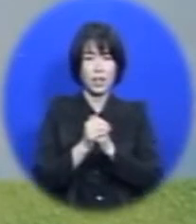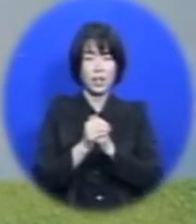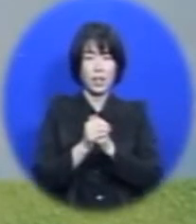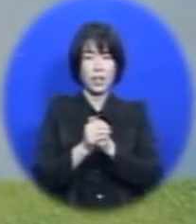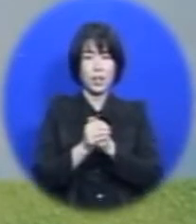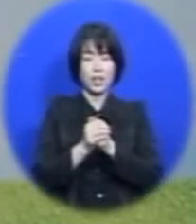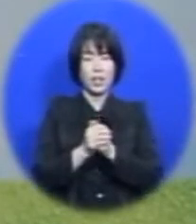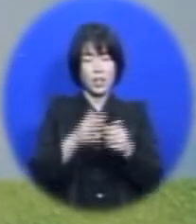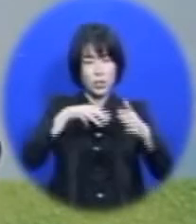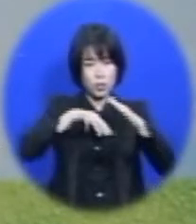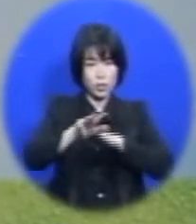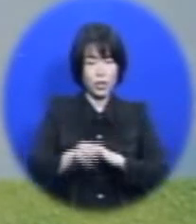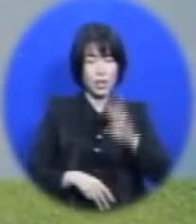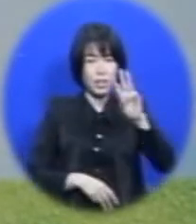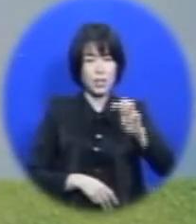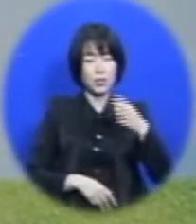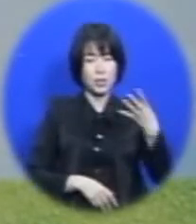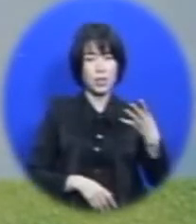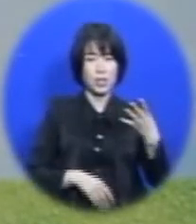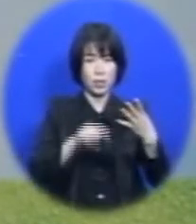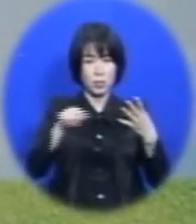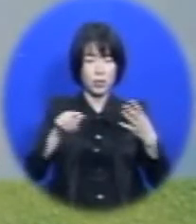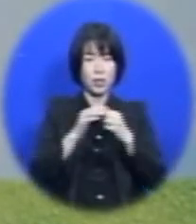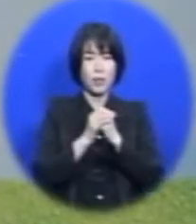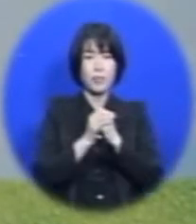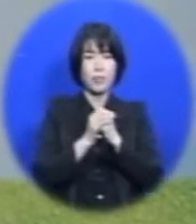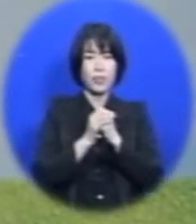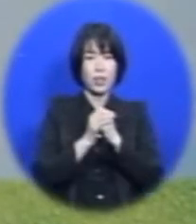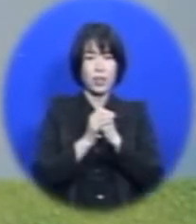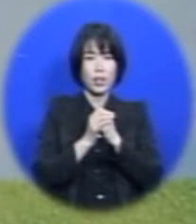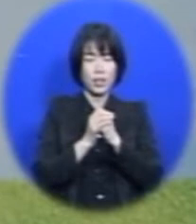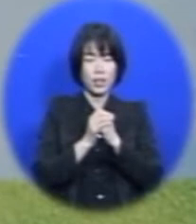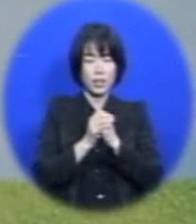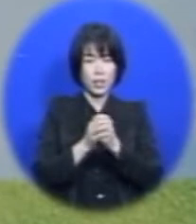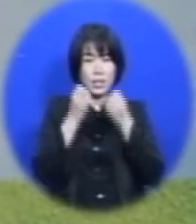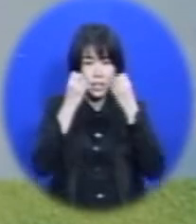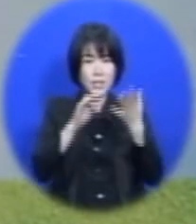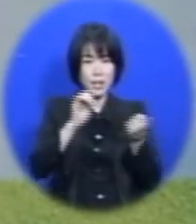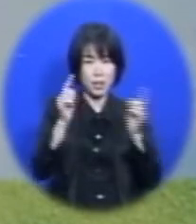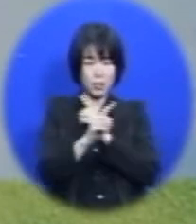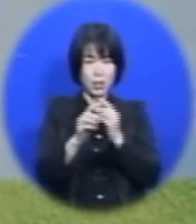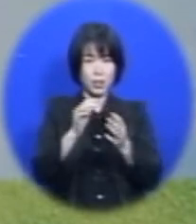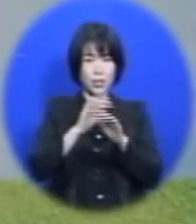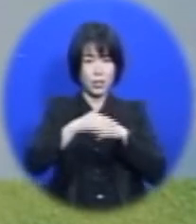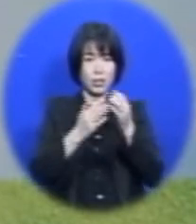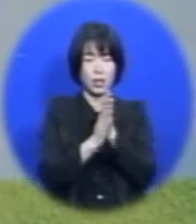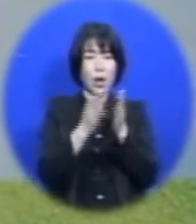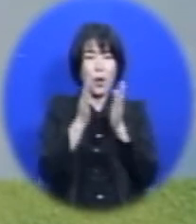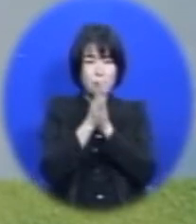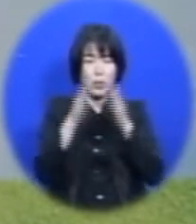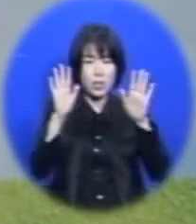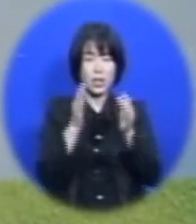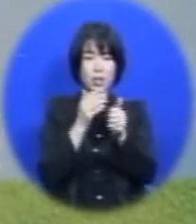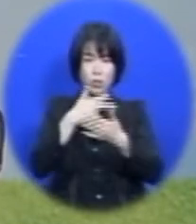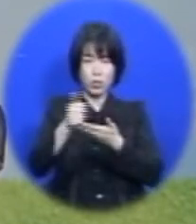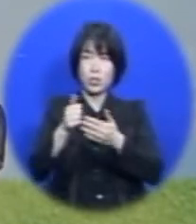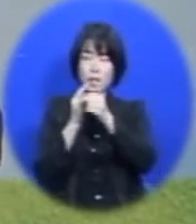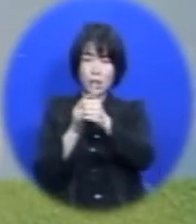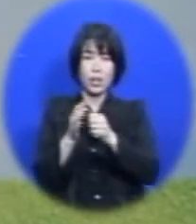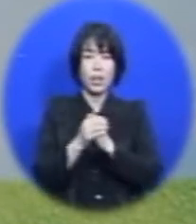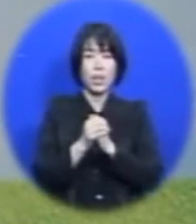출애굽기 33장 15절부터 새번역 성경으로 제가 읽어드리겠습니다. 모세가 주님께 아뢰었다. 주님께서